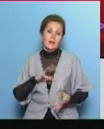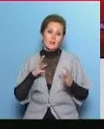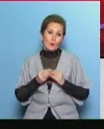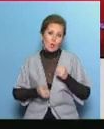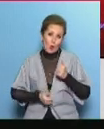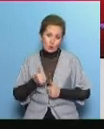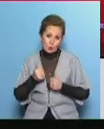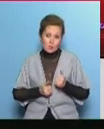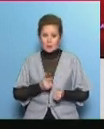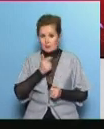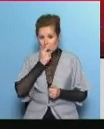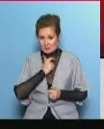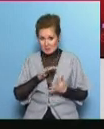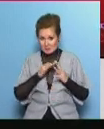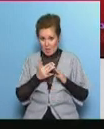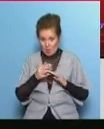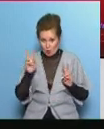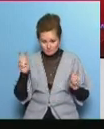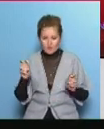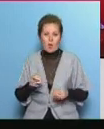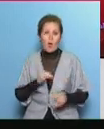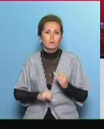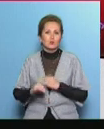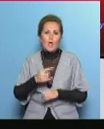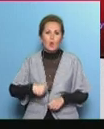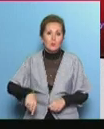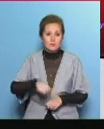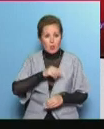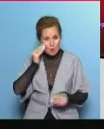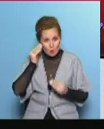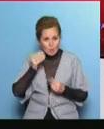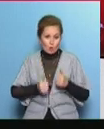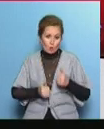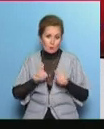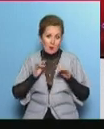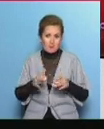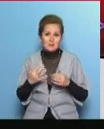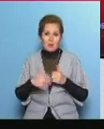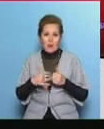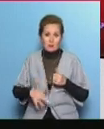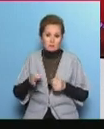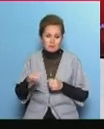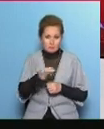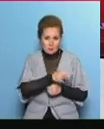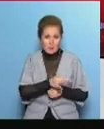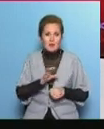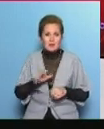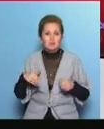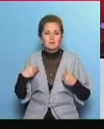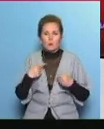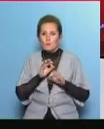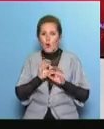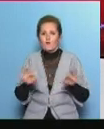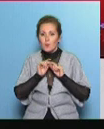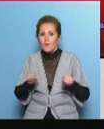конкурса «Трезвое село» обсудили за круглым столом. Конкурс проводится среди муниципалитетов с целью профилактики употребления алкоголя и